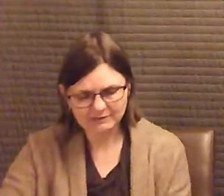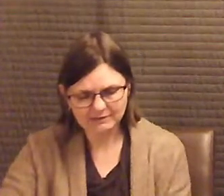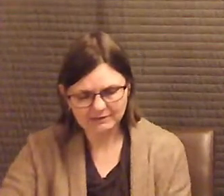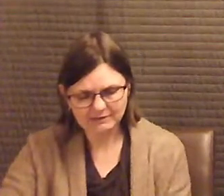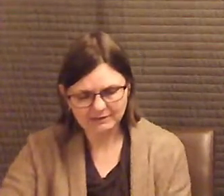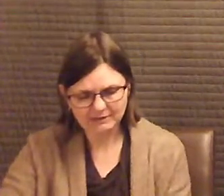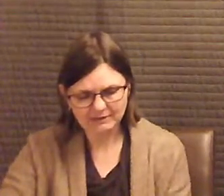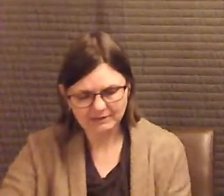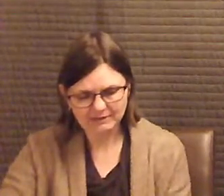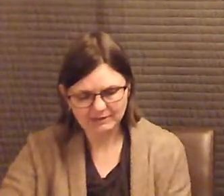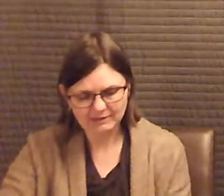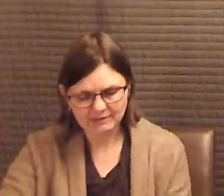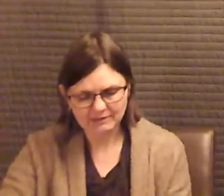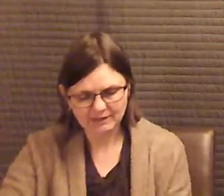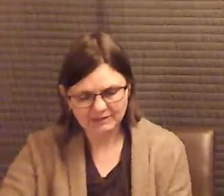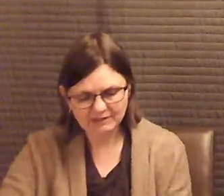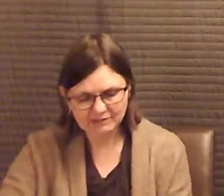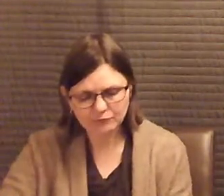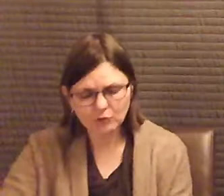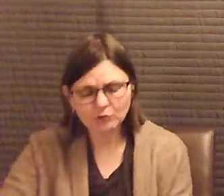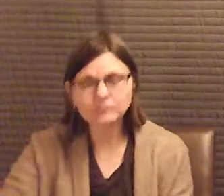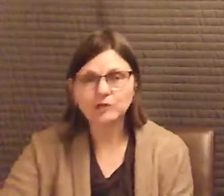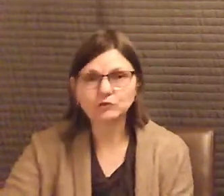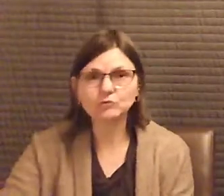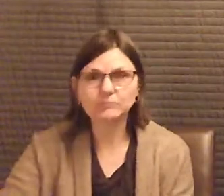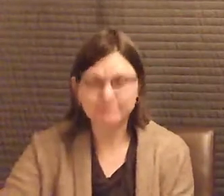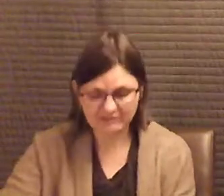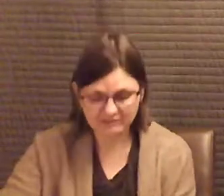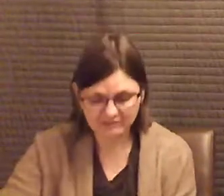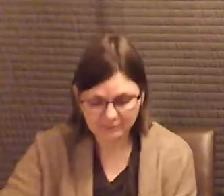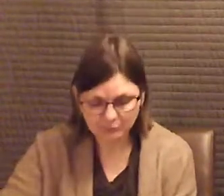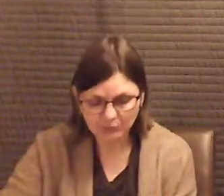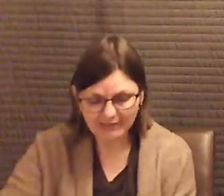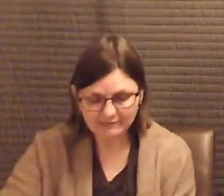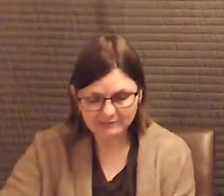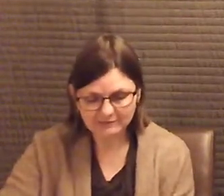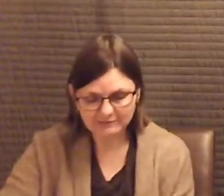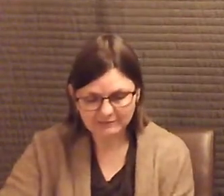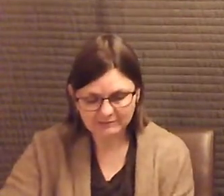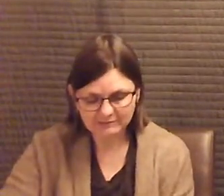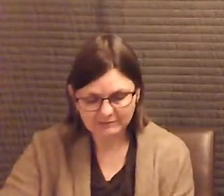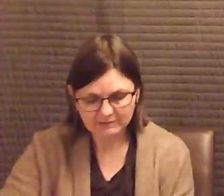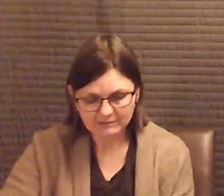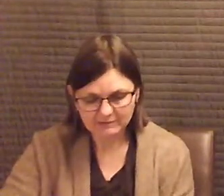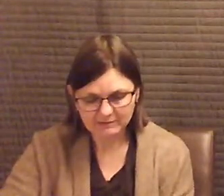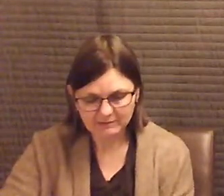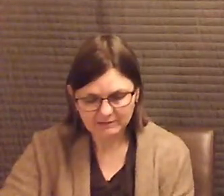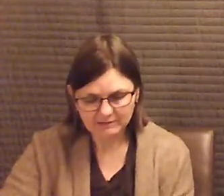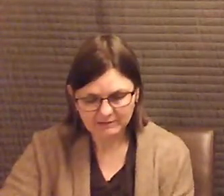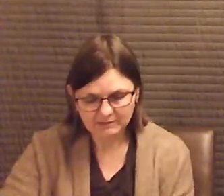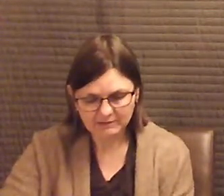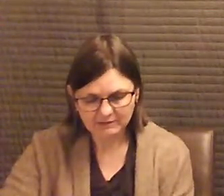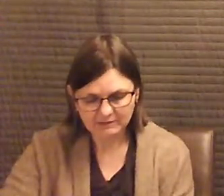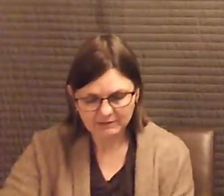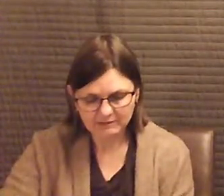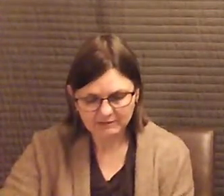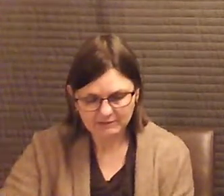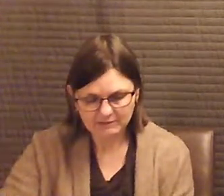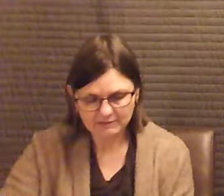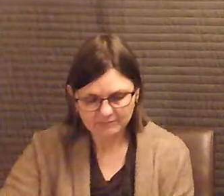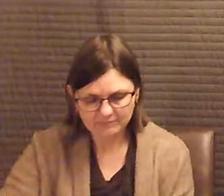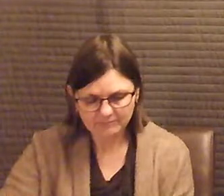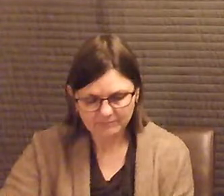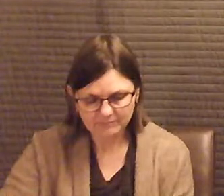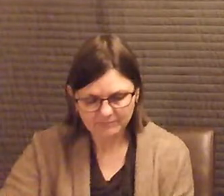doe het meer class en er is er over god moet dat doen met zachtmoedigheid en dan met 6 year i will be in strak